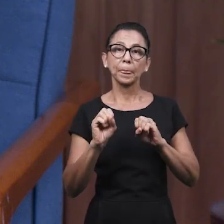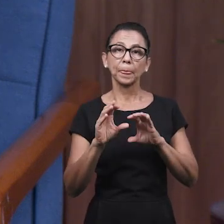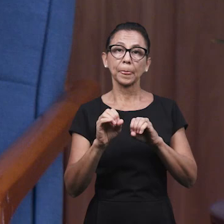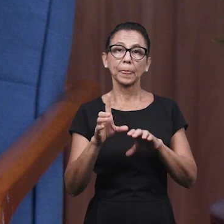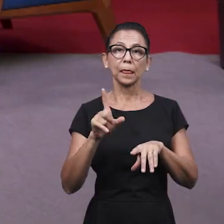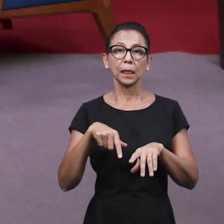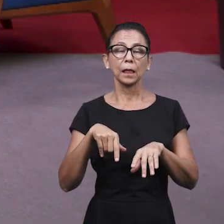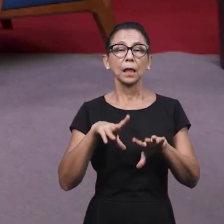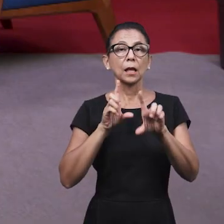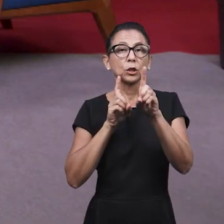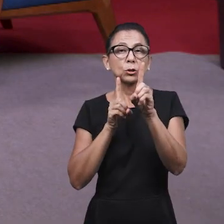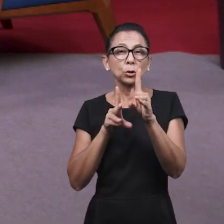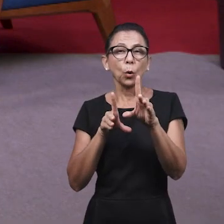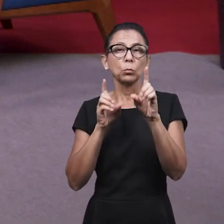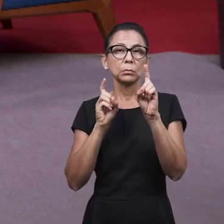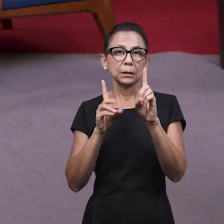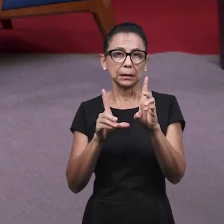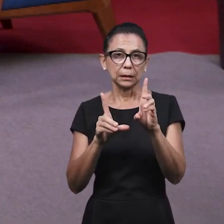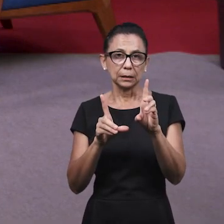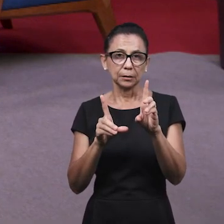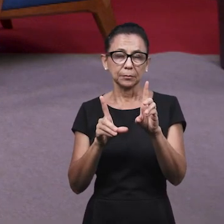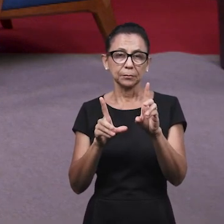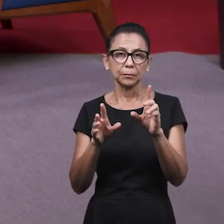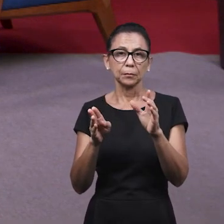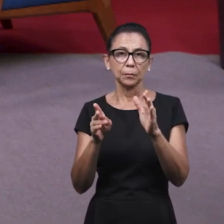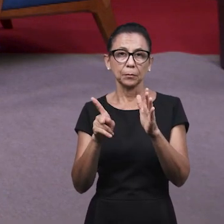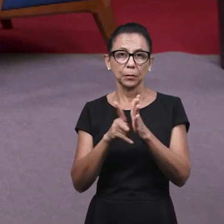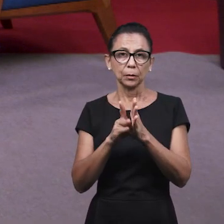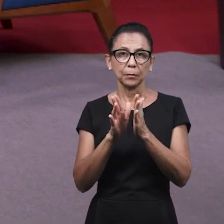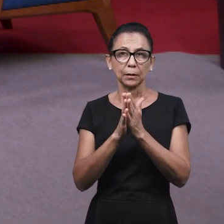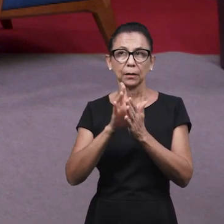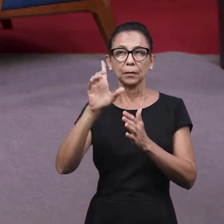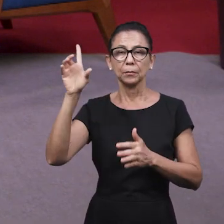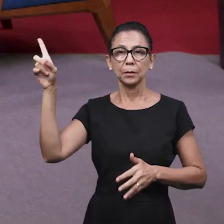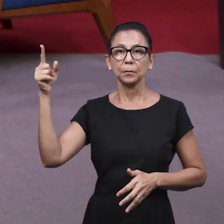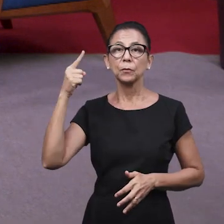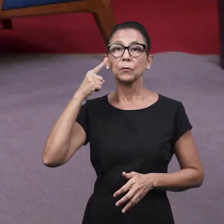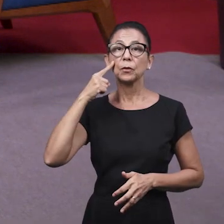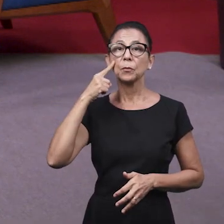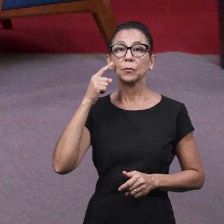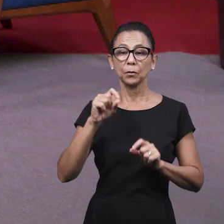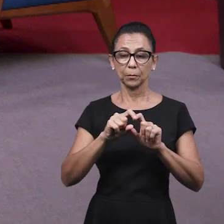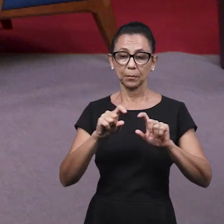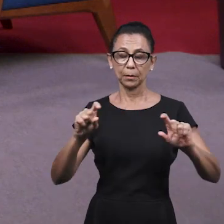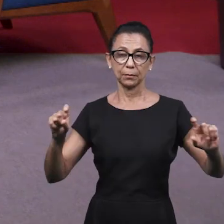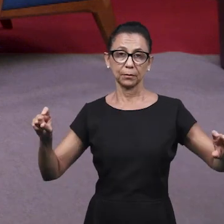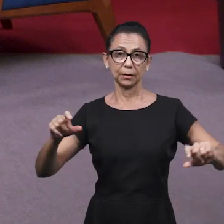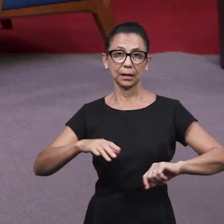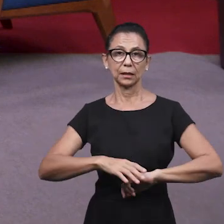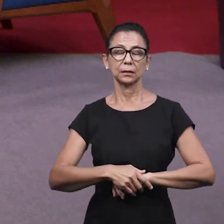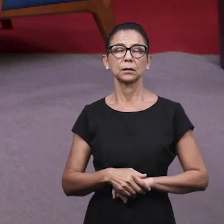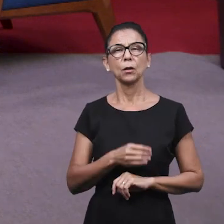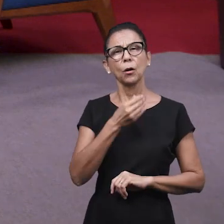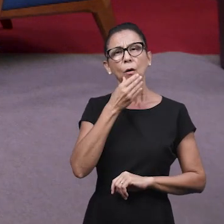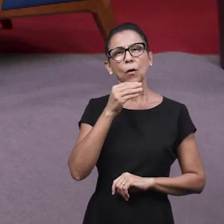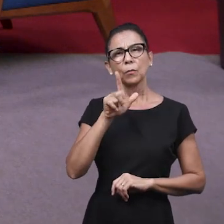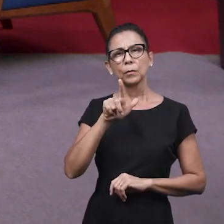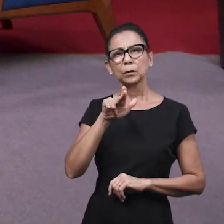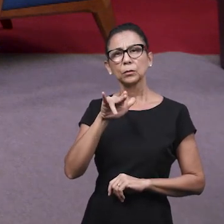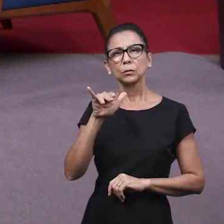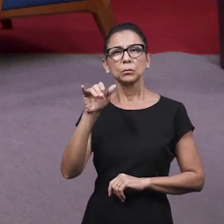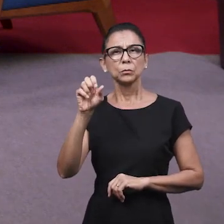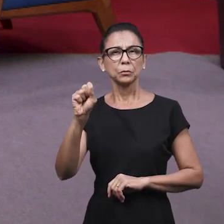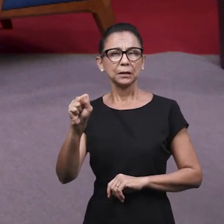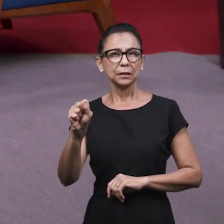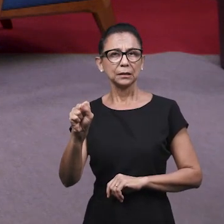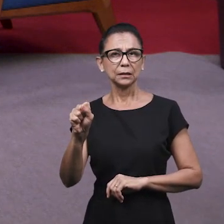qu'est la doctrine biblique? Et nous allons lire ici une participation qui nous a été envoyée. Elle a été envoyée par notre frère Luis